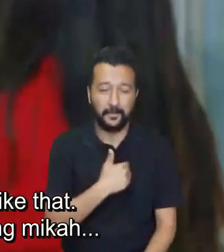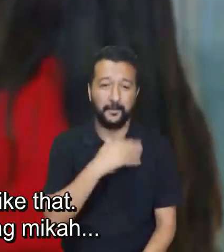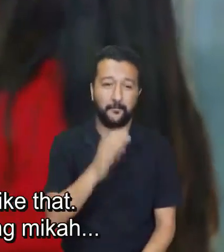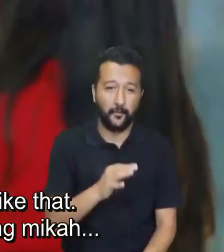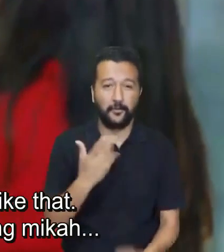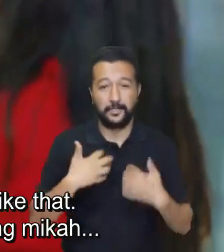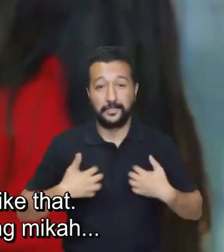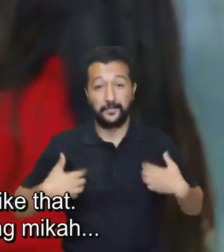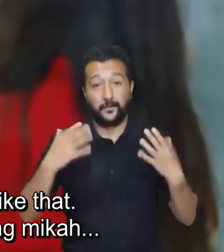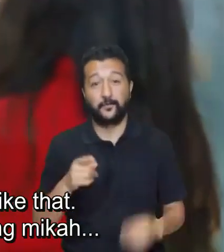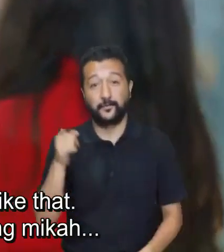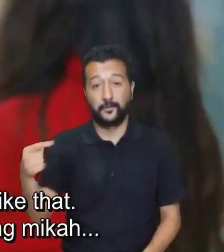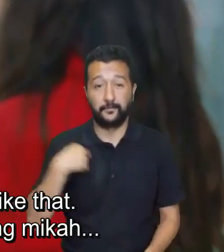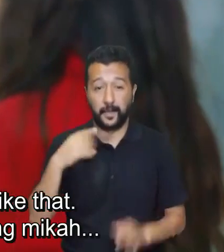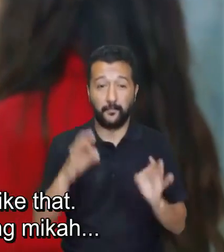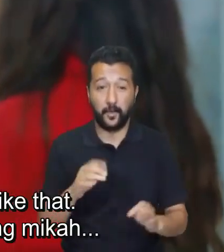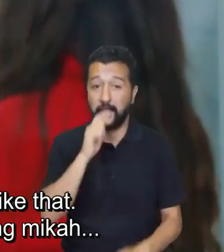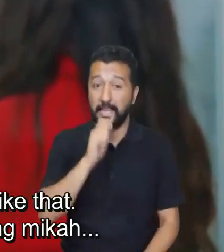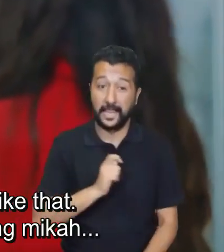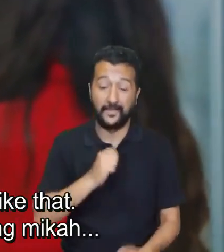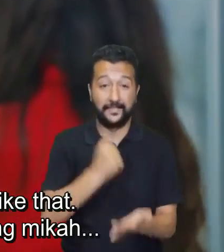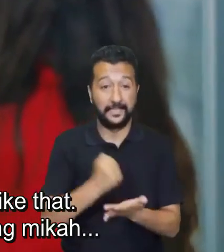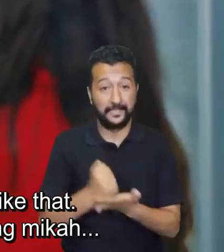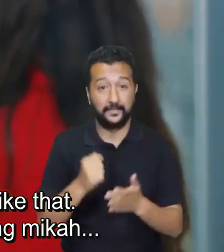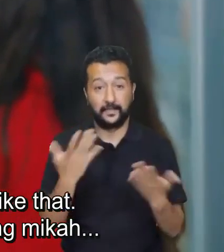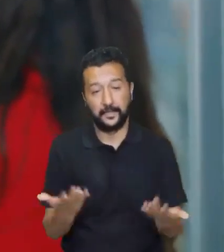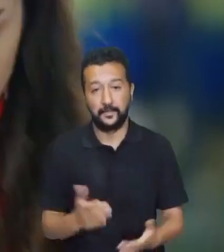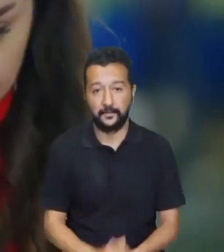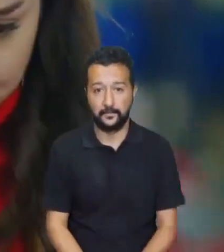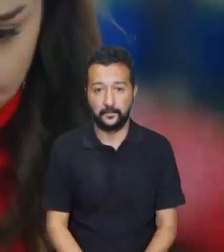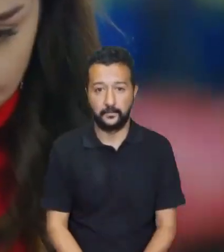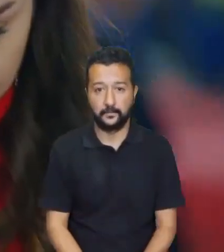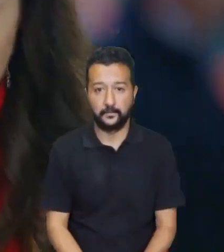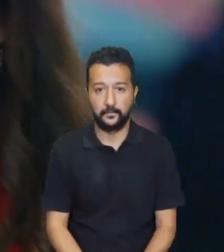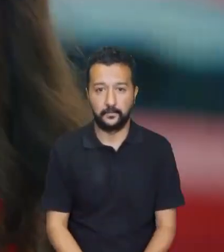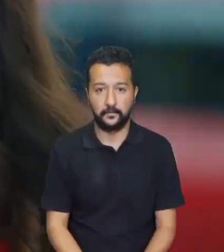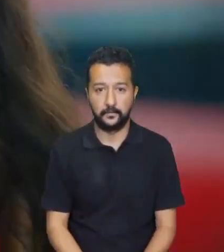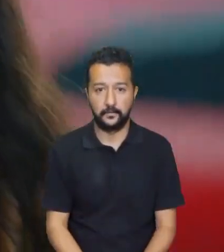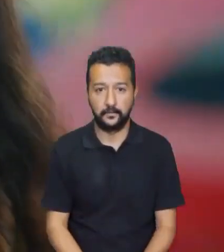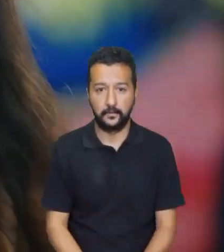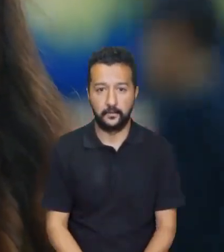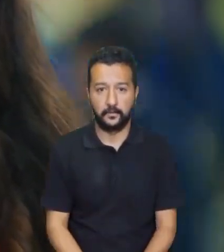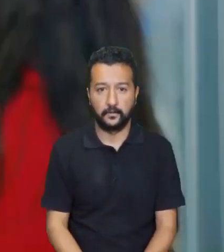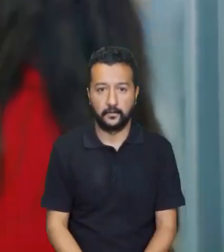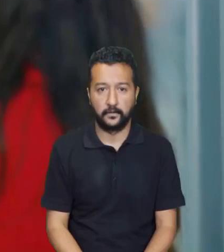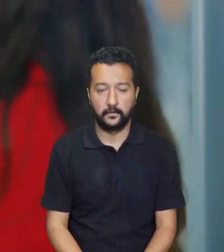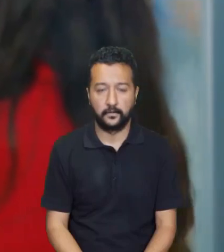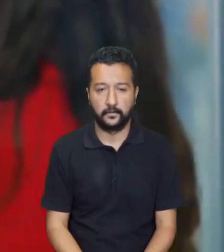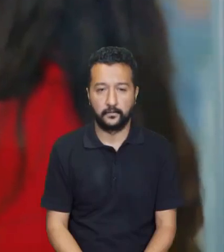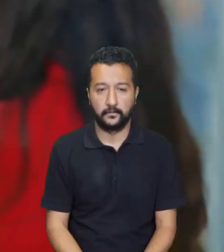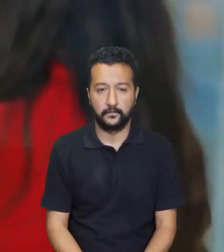benimki de böyle biraz cesur olsa. Bana böyle teklif, nikah, nikah ya. Emel'in yüzü düştü. Ayşen bozulduğunu fark